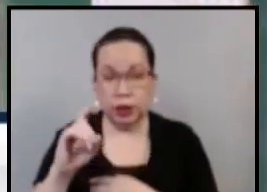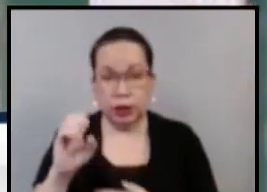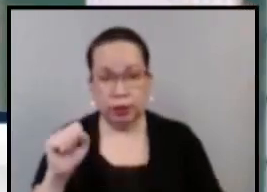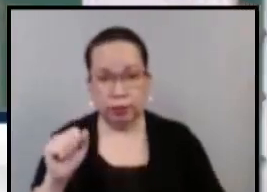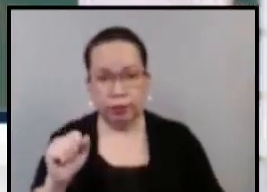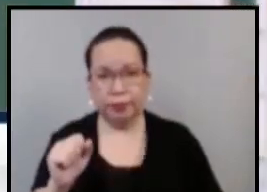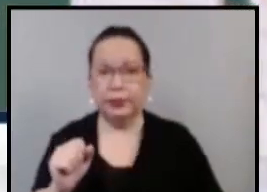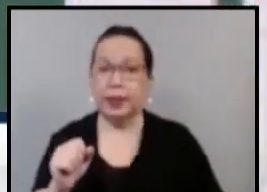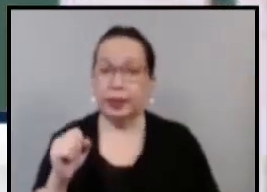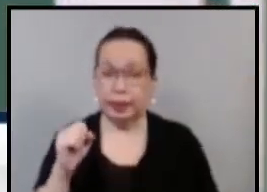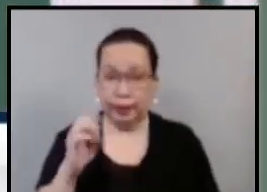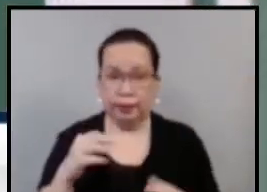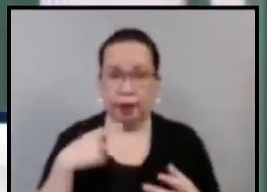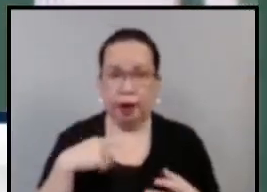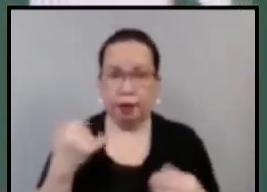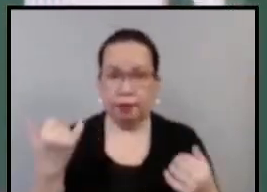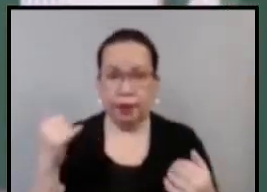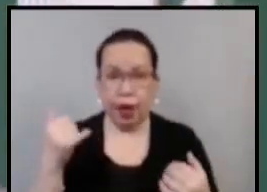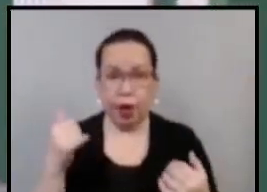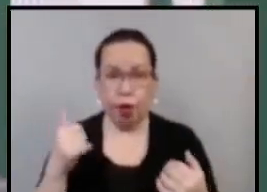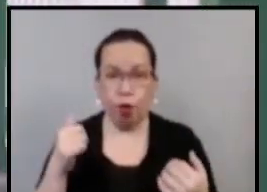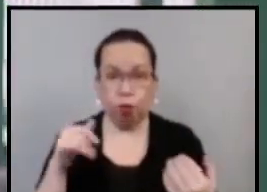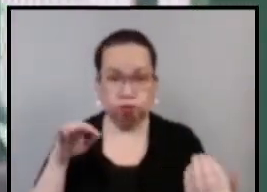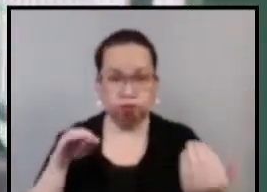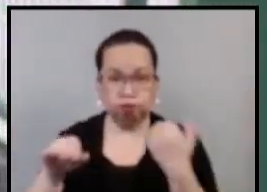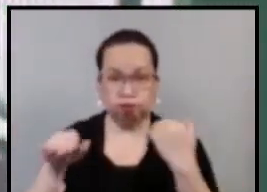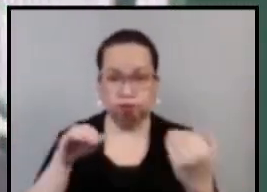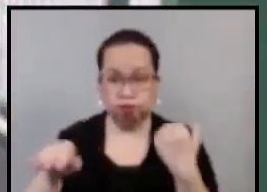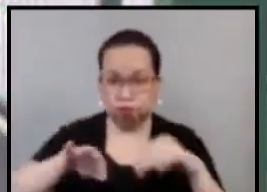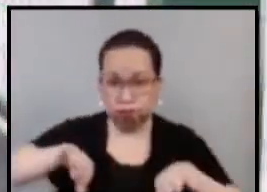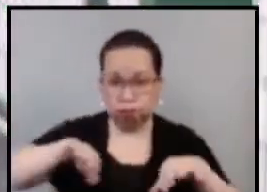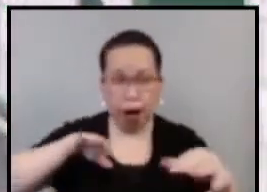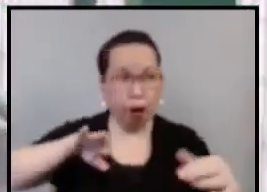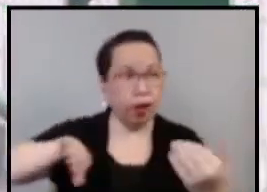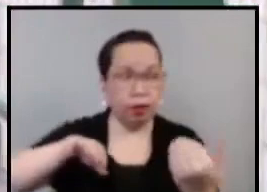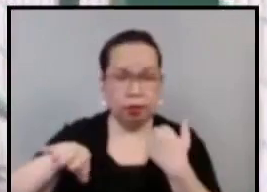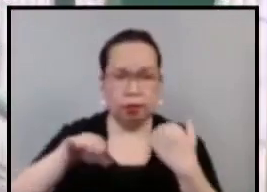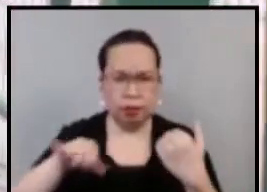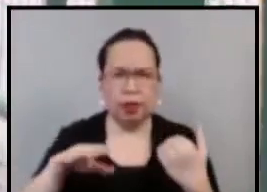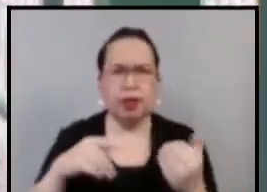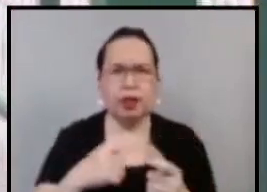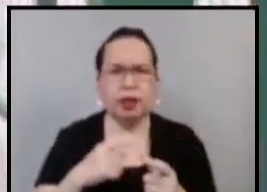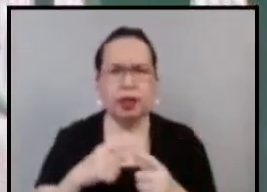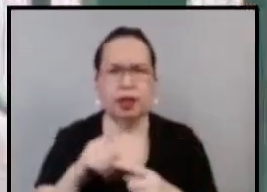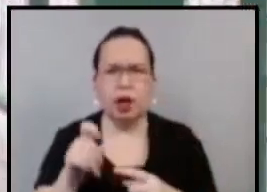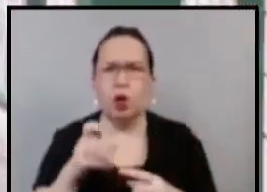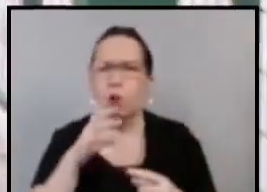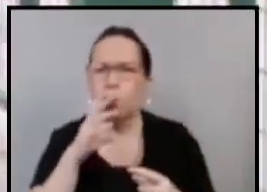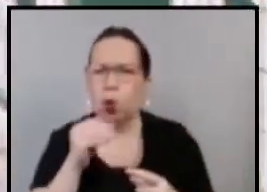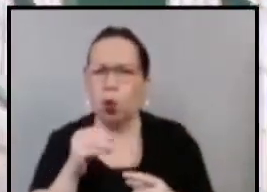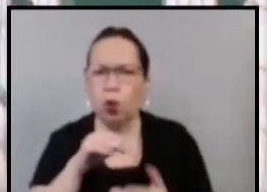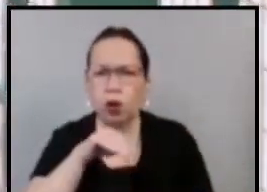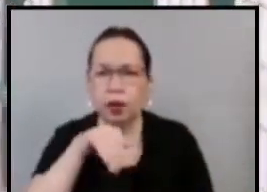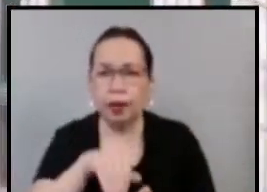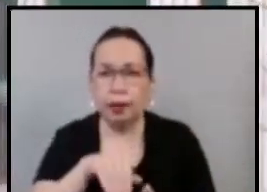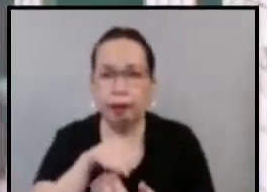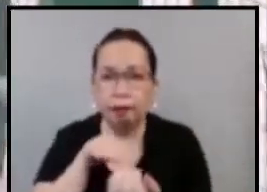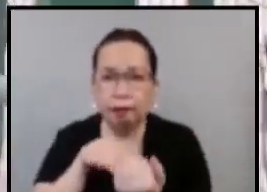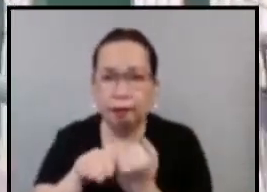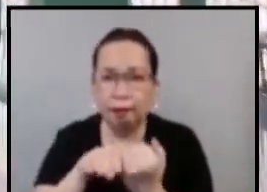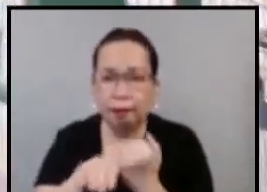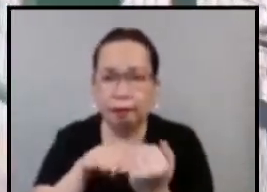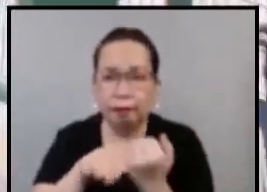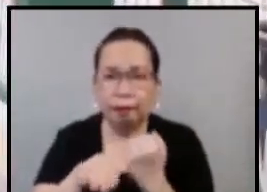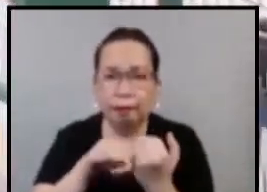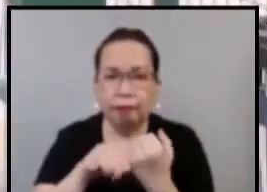ng yellow lane at mananatili itong busway, ang problema naman ngayon, sino na yung babiyahe dito sa EDSA carousel dahil iisa